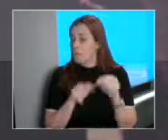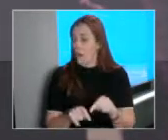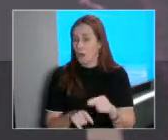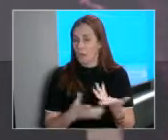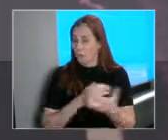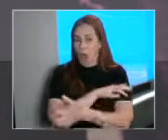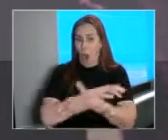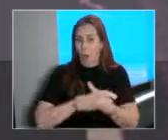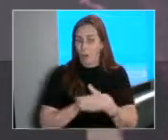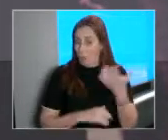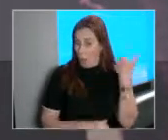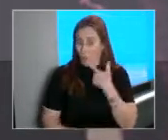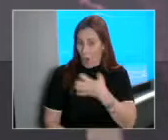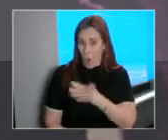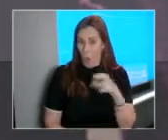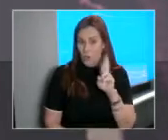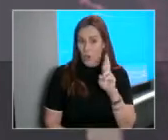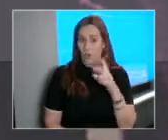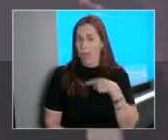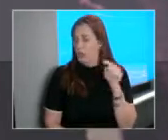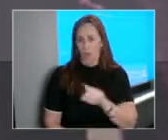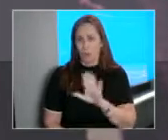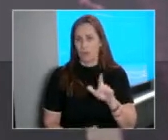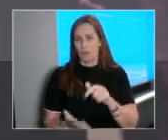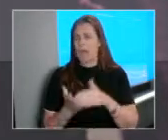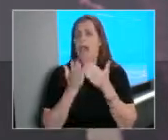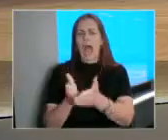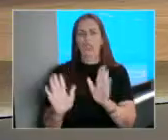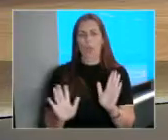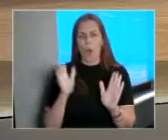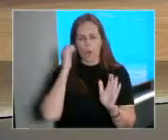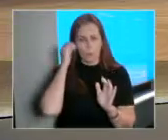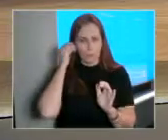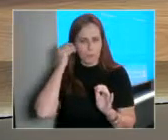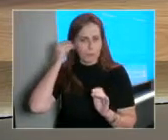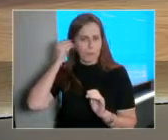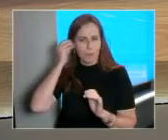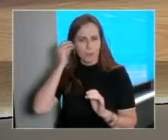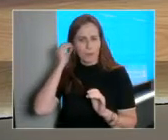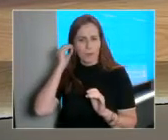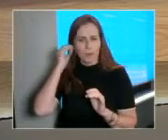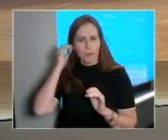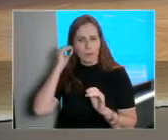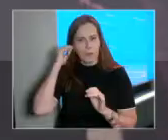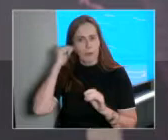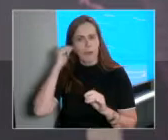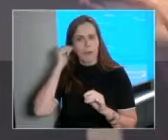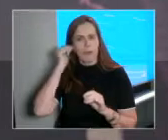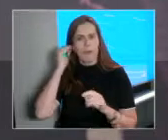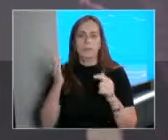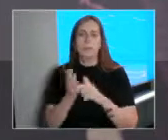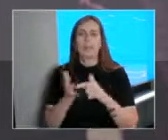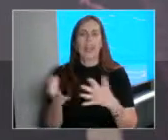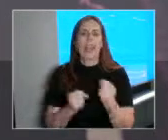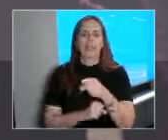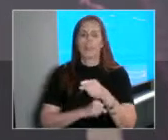עוני ולא היה כלום. והוא אמר פעם, אני לא באתי לעזור לכם בניסוח שלו, בשביל להציל אתכם,